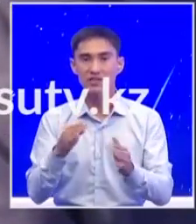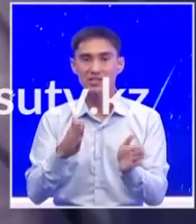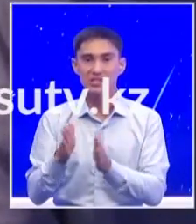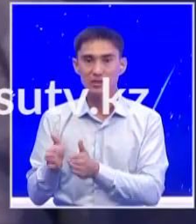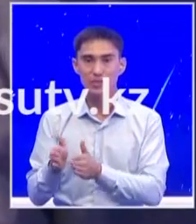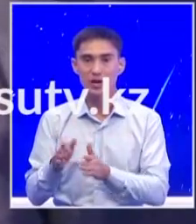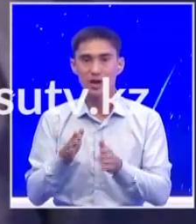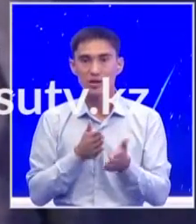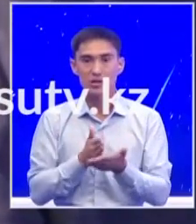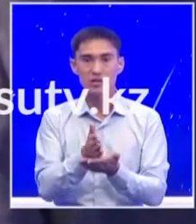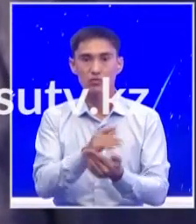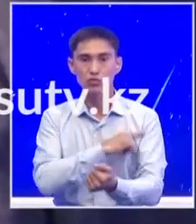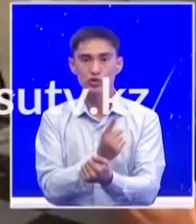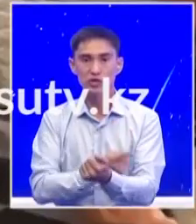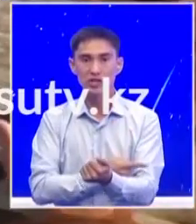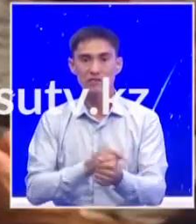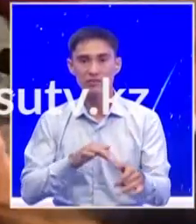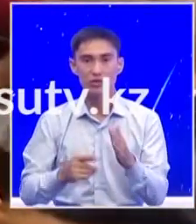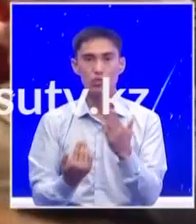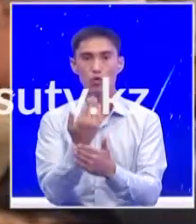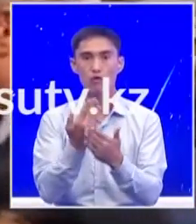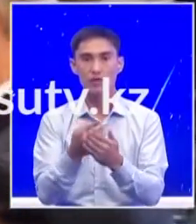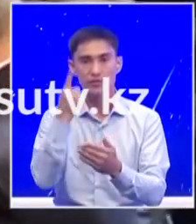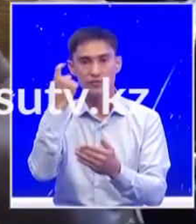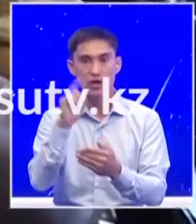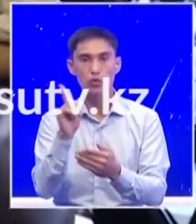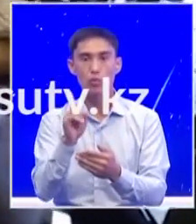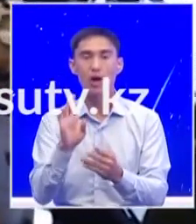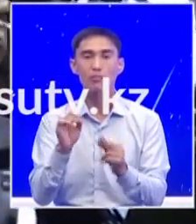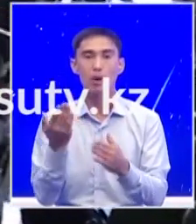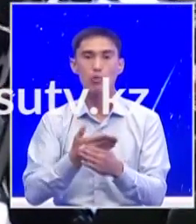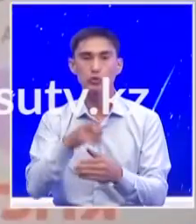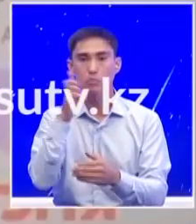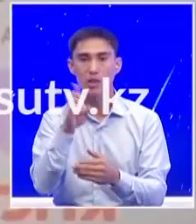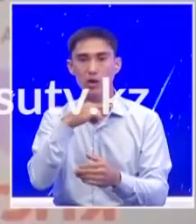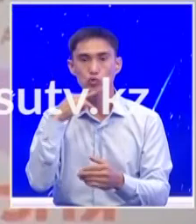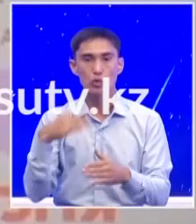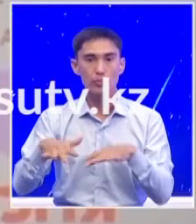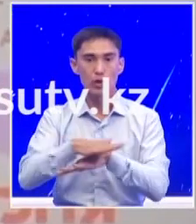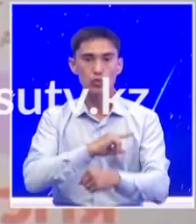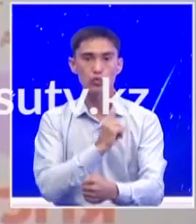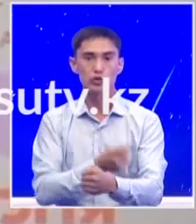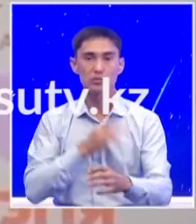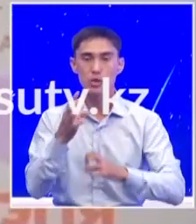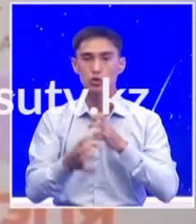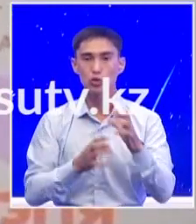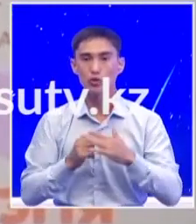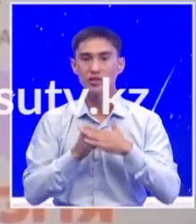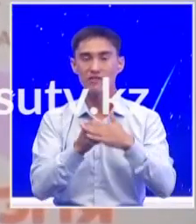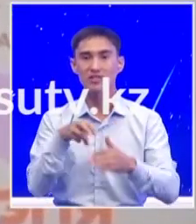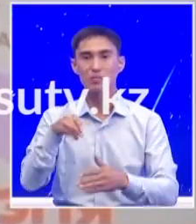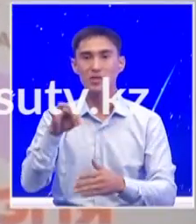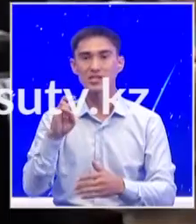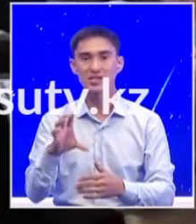системной, координировать усилия и выдвигать новые инициативы о том, как помочь белорусскому народу и усилить международное давление на